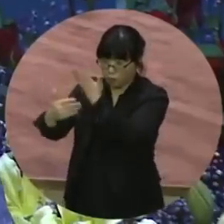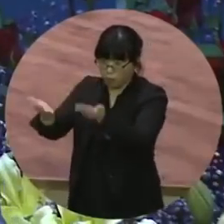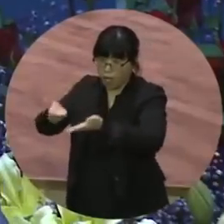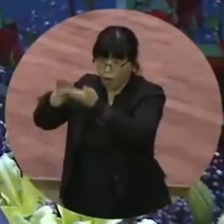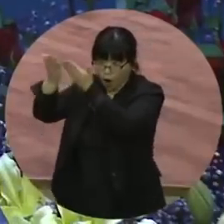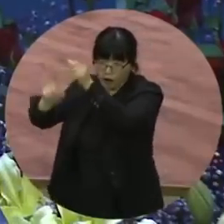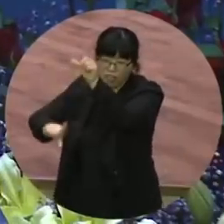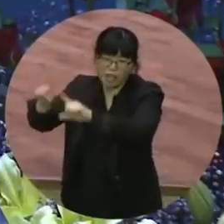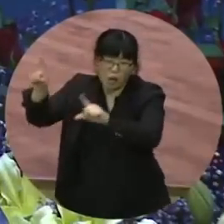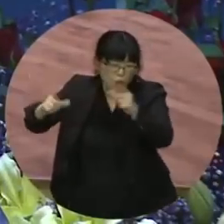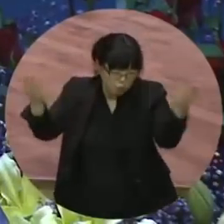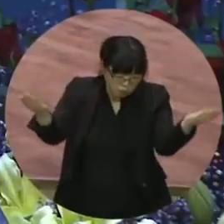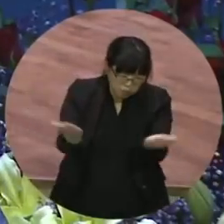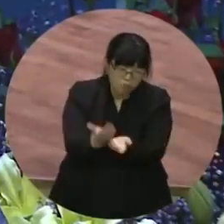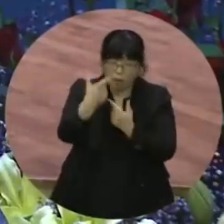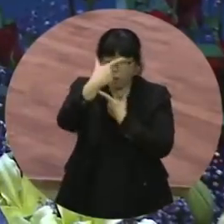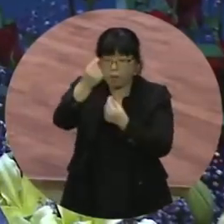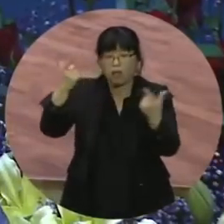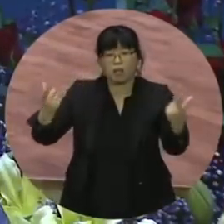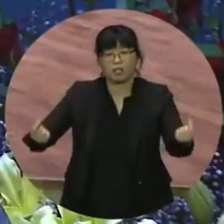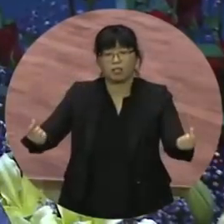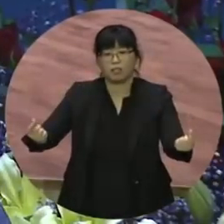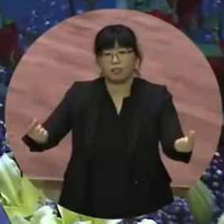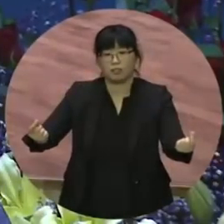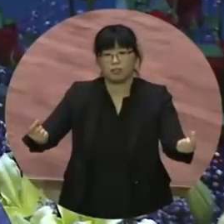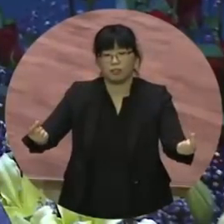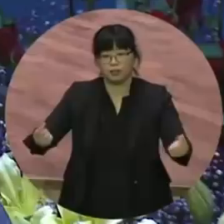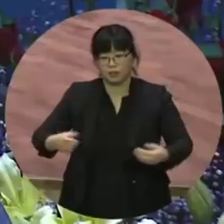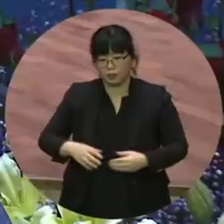십자가에 달리는 언약 사건과 연결이 됩니다.